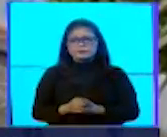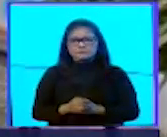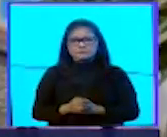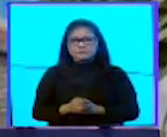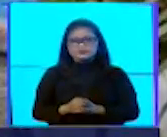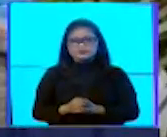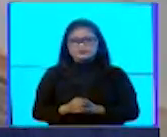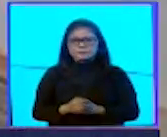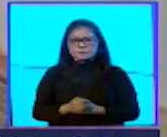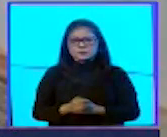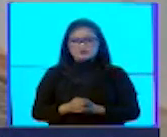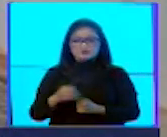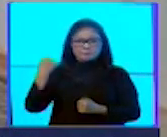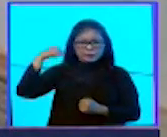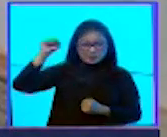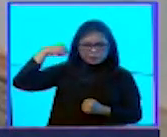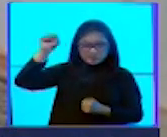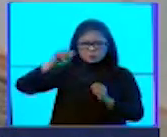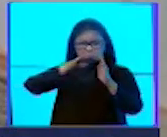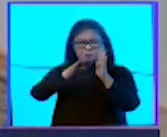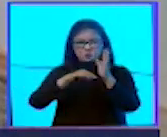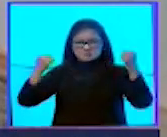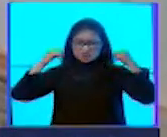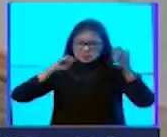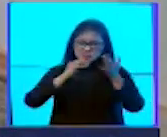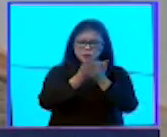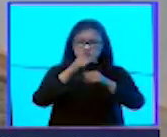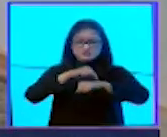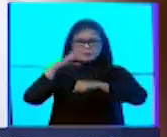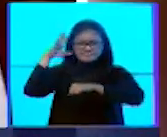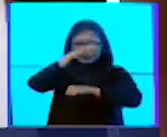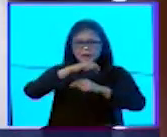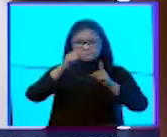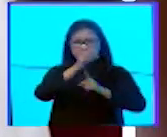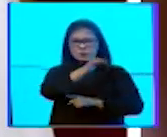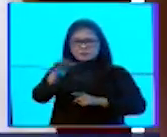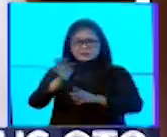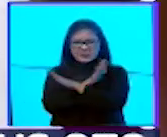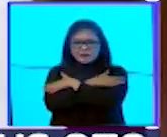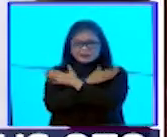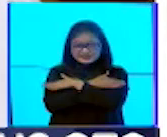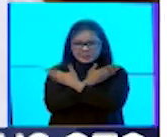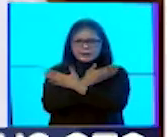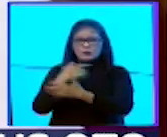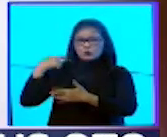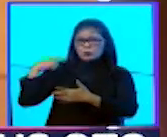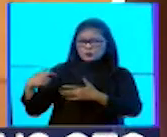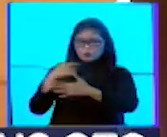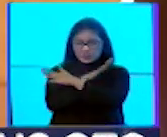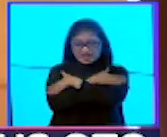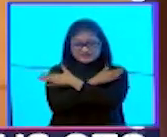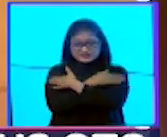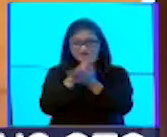Di tengah kampanye penerapan protokol kesehatan dan pemberlakuan jam malam di Provinsi Aceh, Gubernur Aceh Nova Iriansyah terkonfirmasi